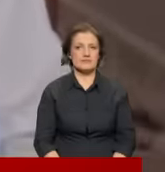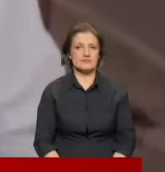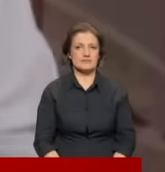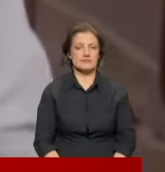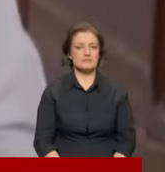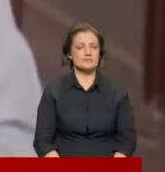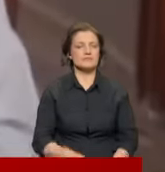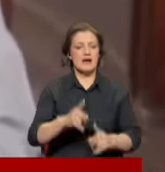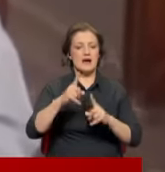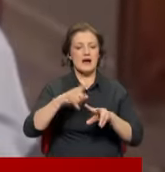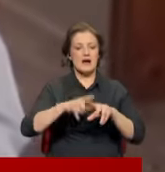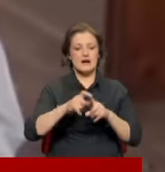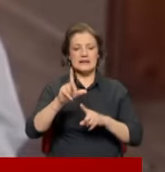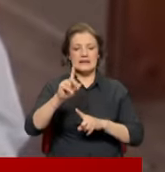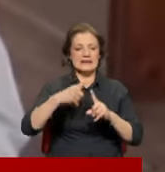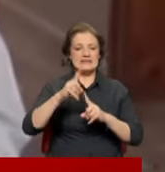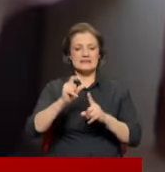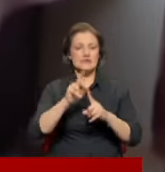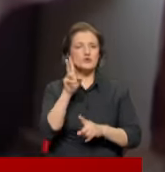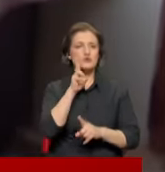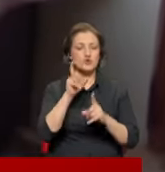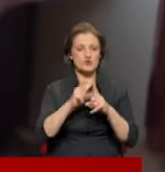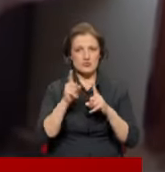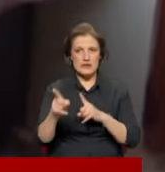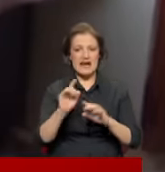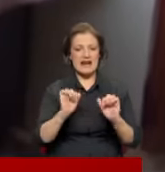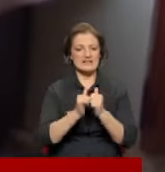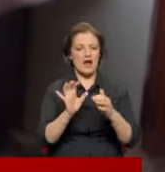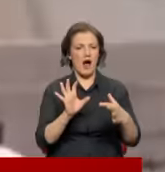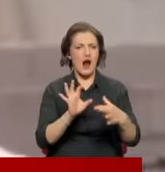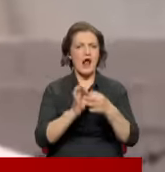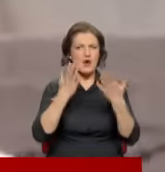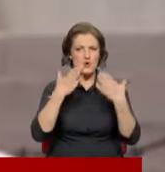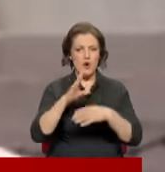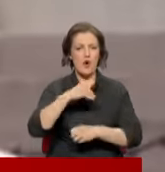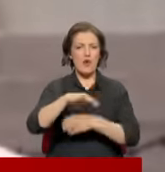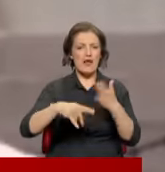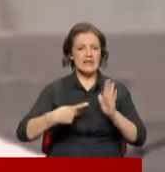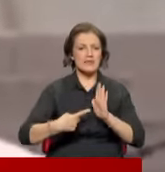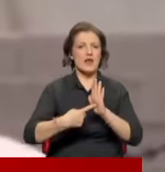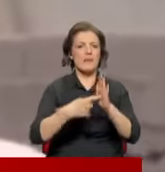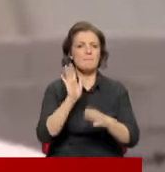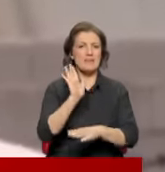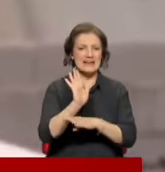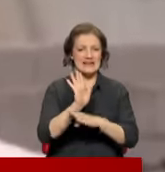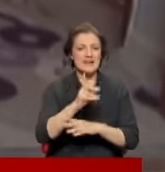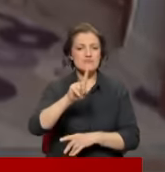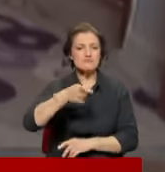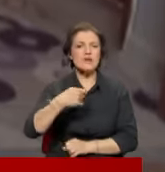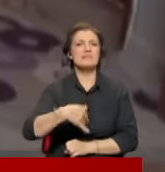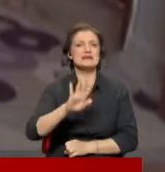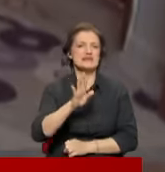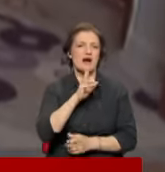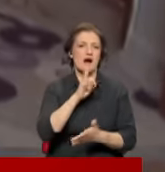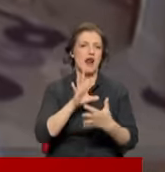vermişler. Adli tıpsa kızın son durumu ile kaza arasındaki ilişki kurulamadığını, olayı ispat edecek belgelerin de temin